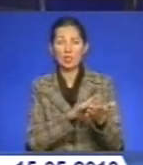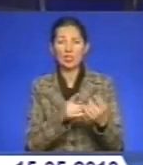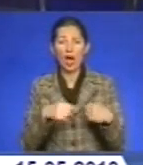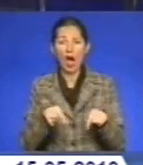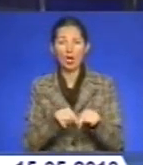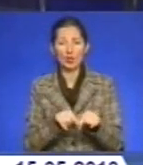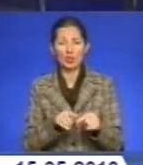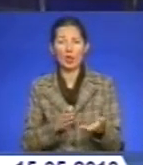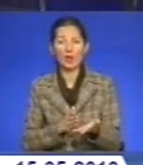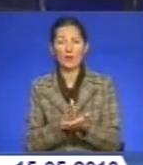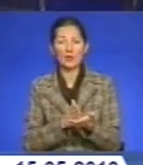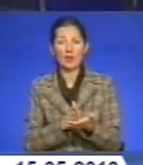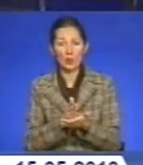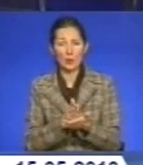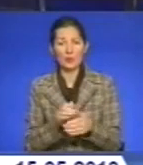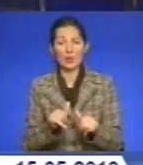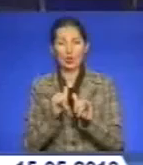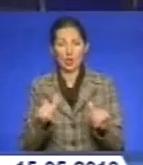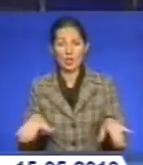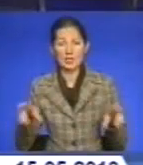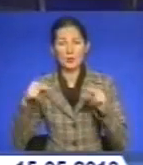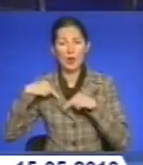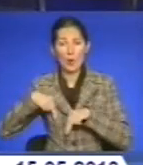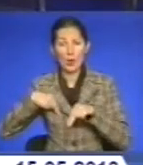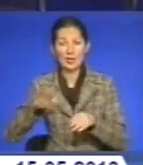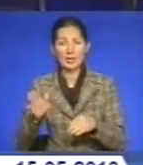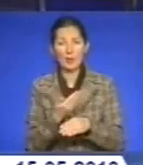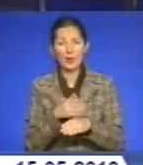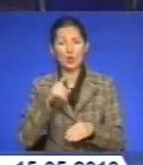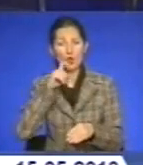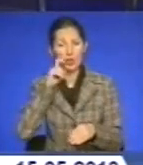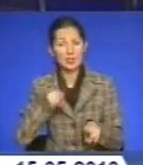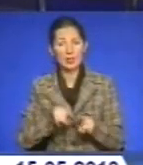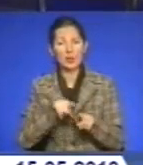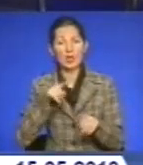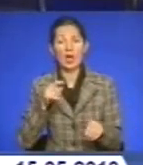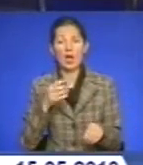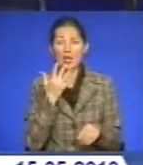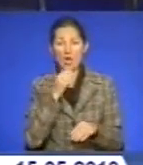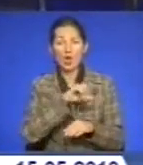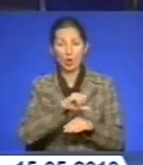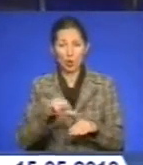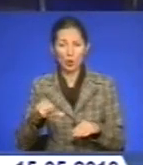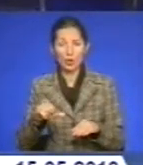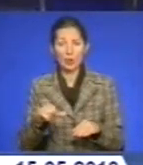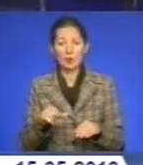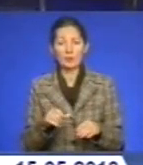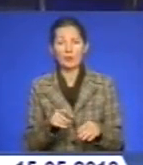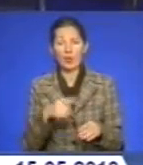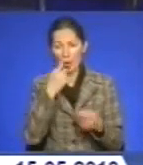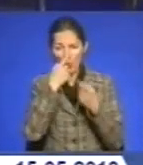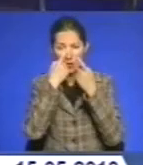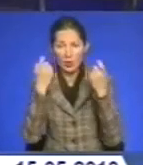розширенню співпраці між українськими та закордонними підприємствами туристичної індустрії, повідомляє Управління з питань